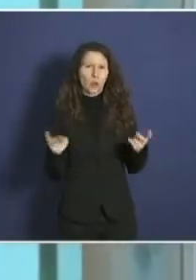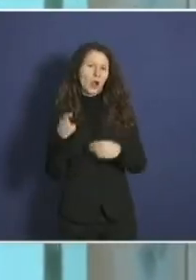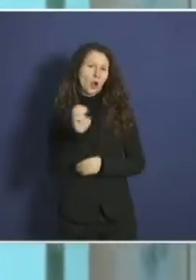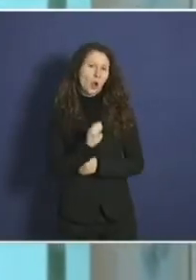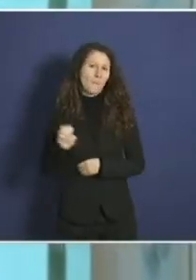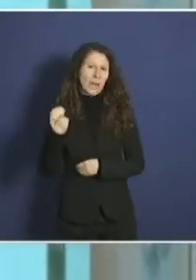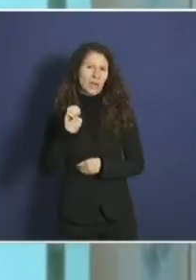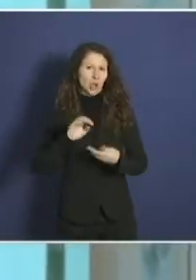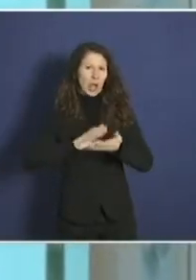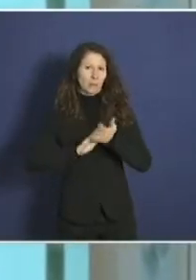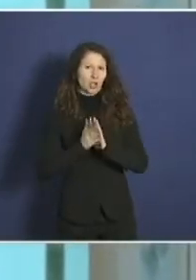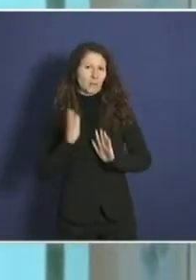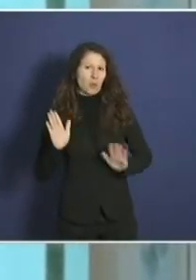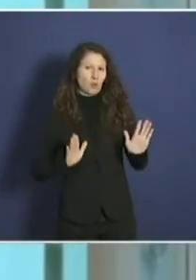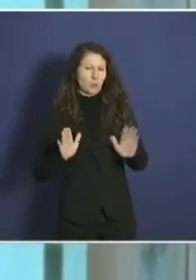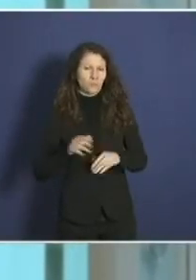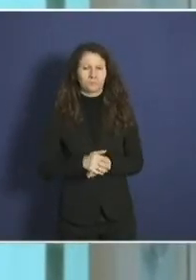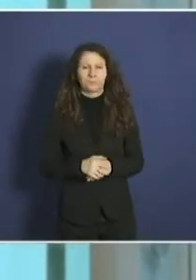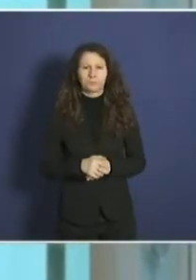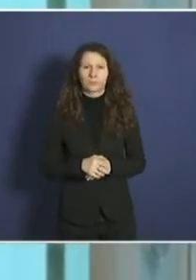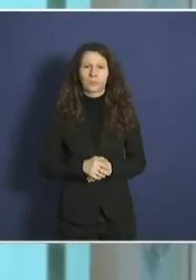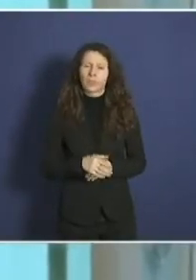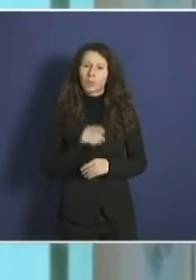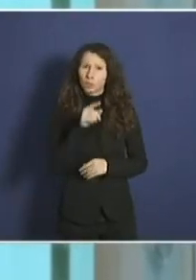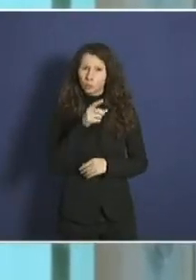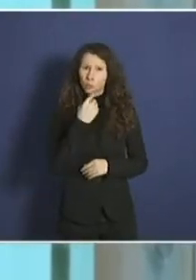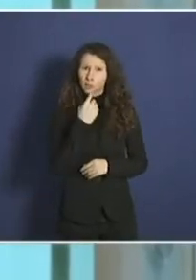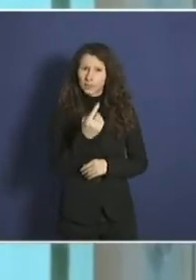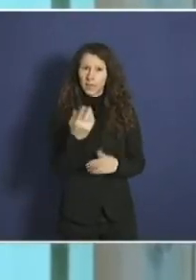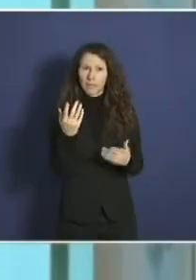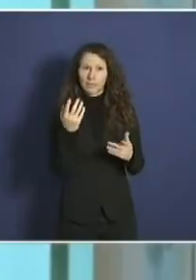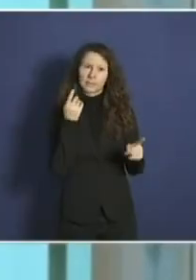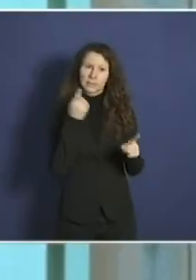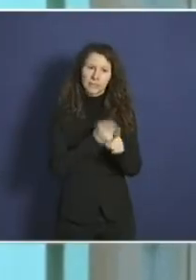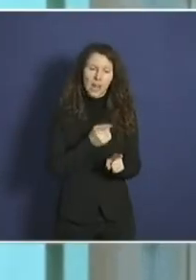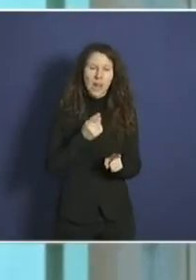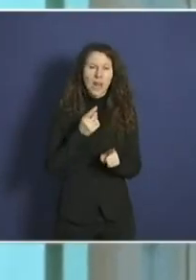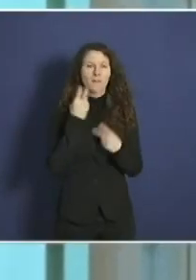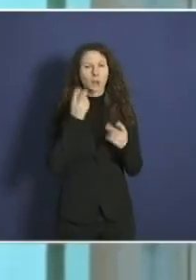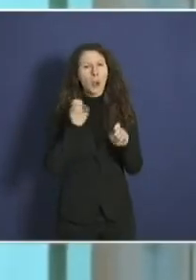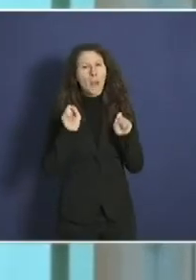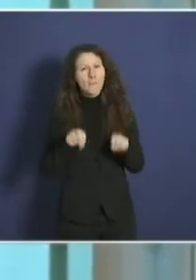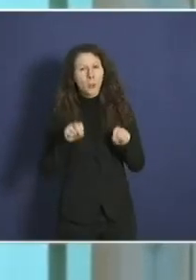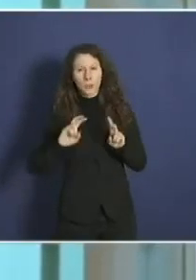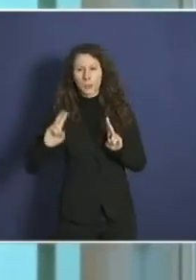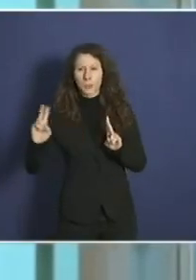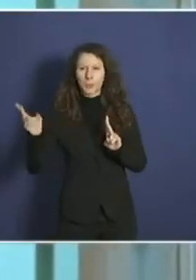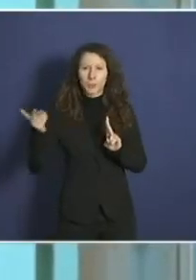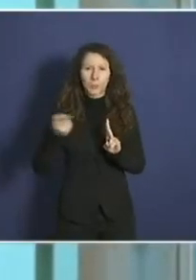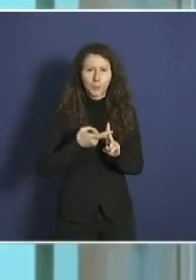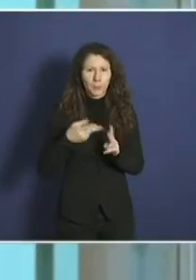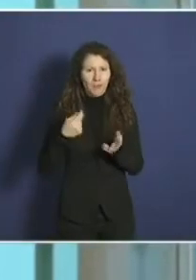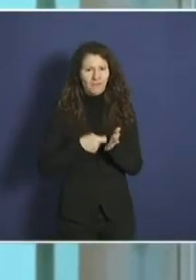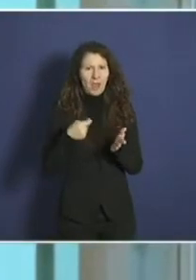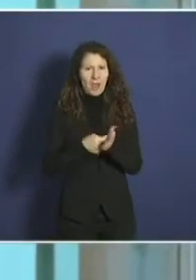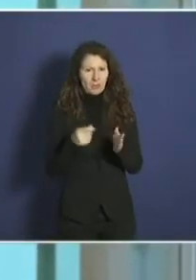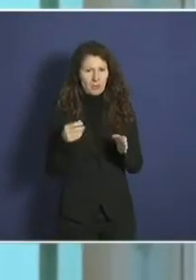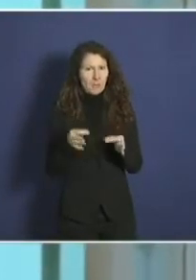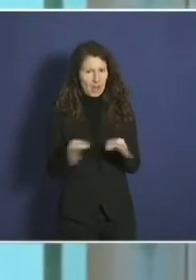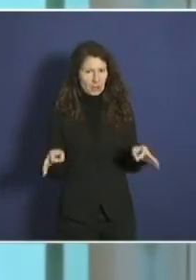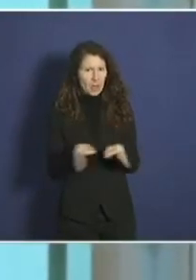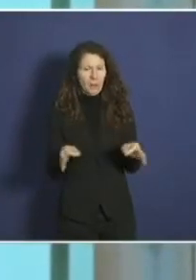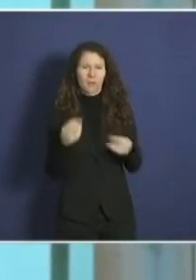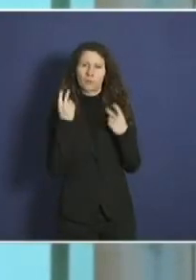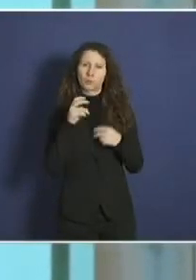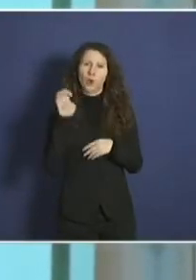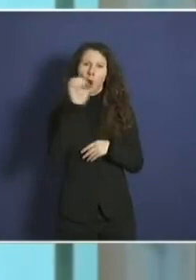Sie sprachen ja davon, das Ziel sei, möglichst gleichwertige Maßnahmen zu treffen und die Maßnahmen europaweit zu synchronisieren. Da